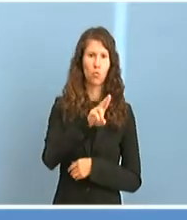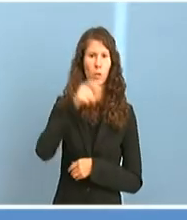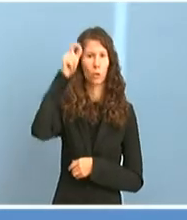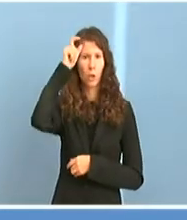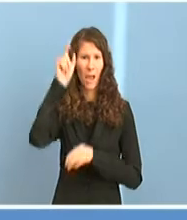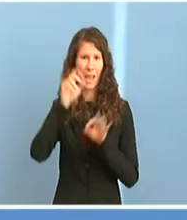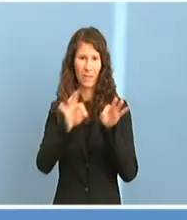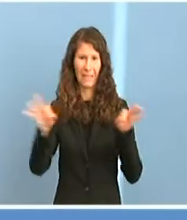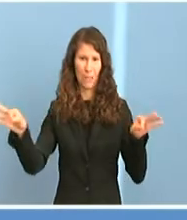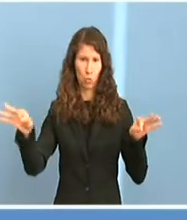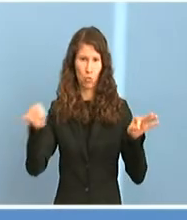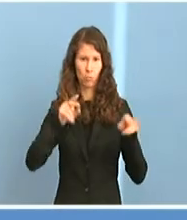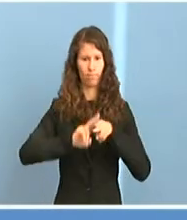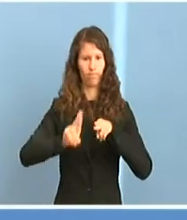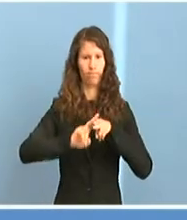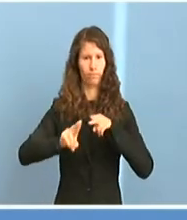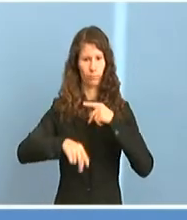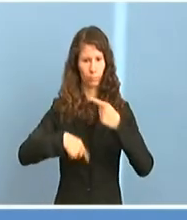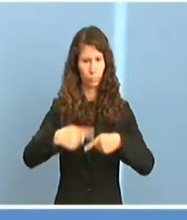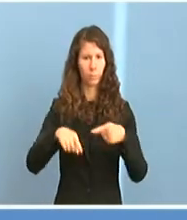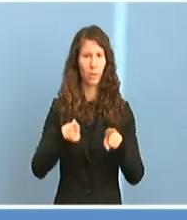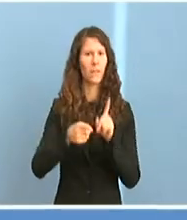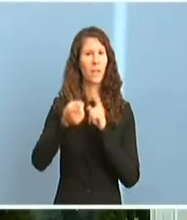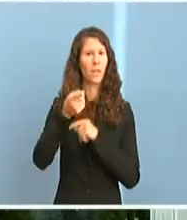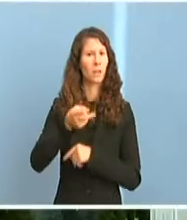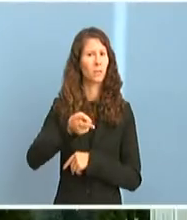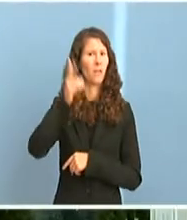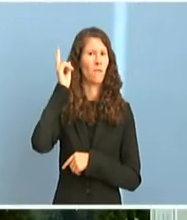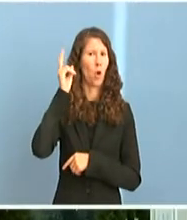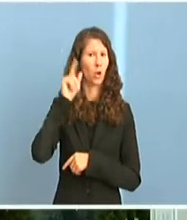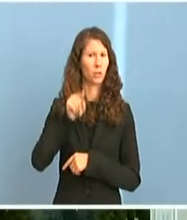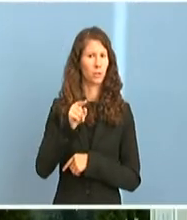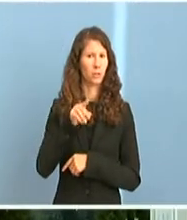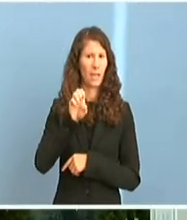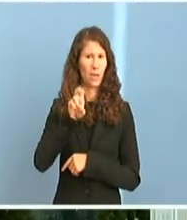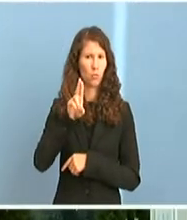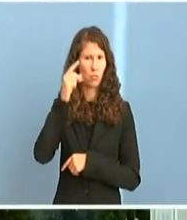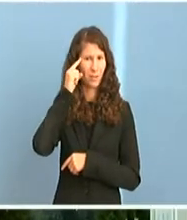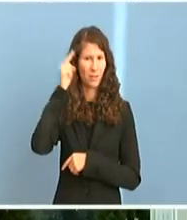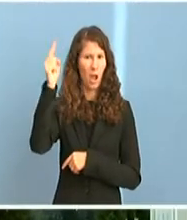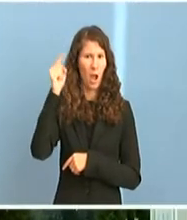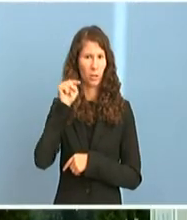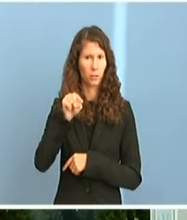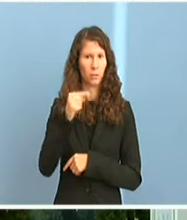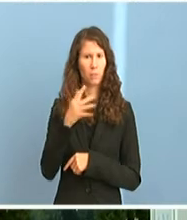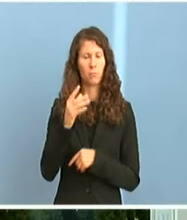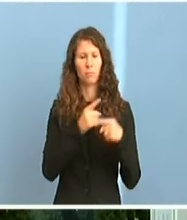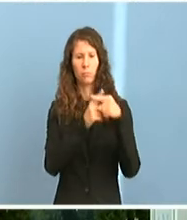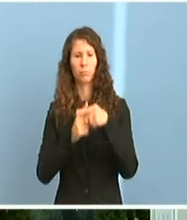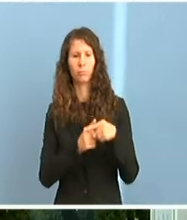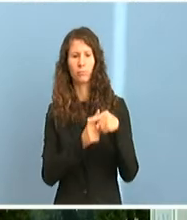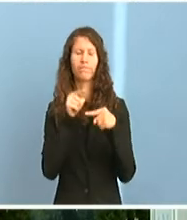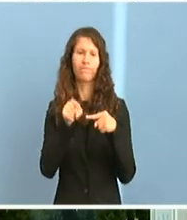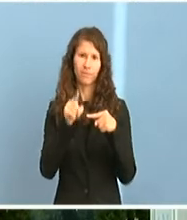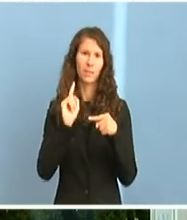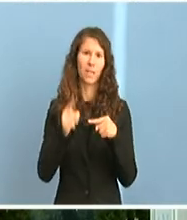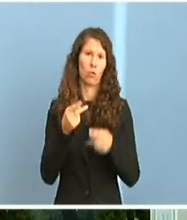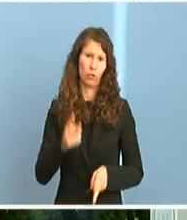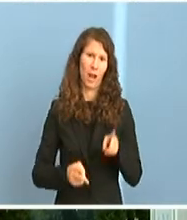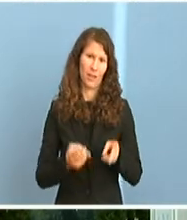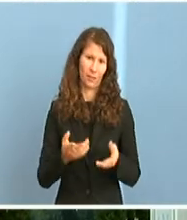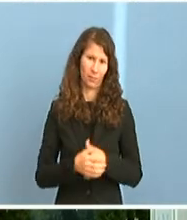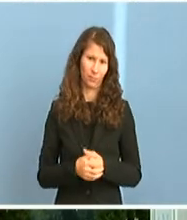EU-Türkei-Beziehungen, wie sie der Europäische Rat vorletzte Woche ja ins Auge gefasst hat. Also deswegen noch einmal wiederholt die Position